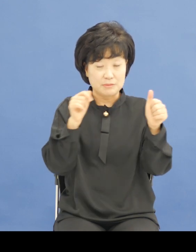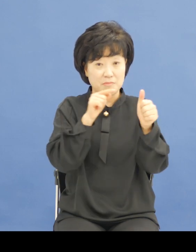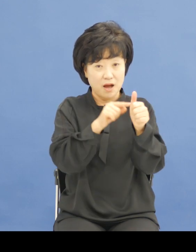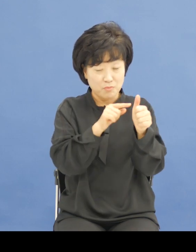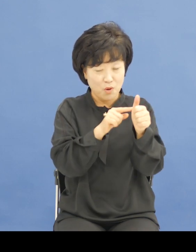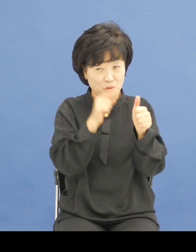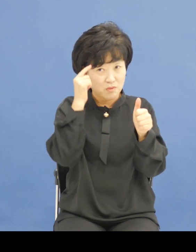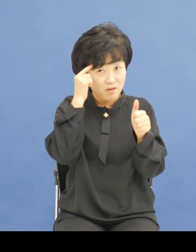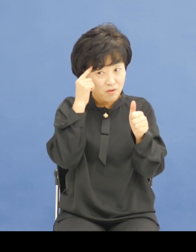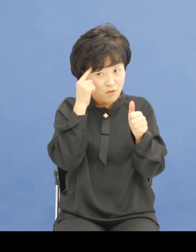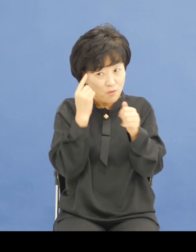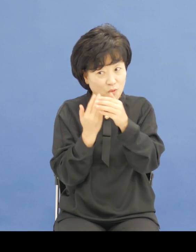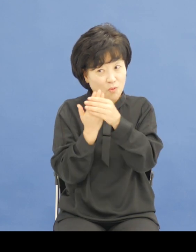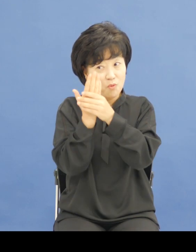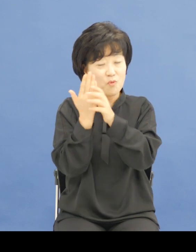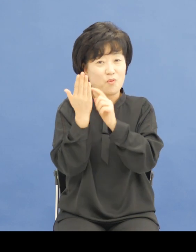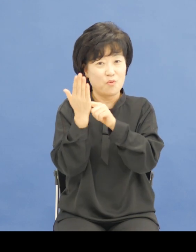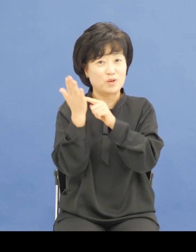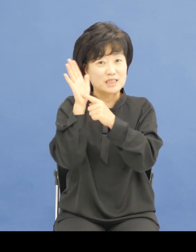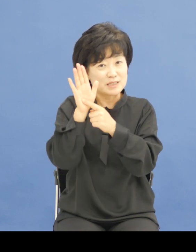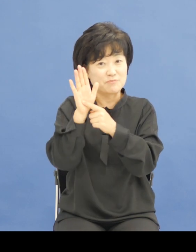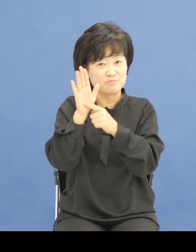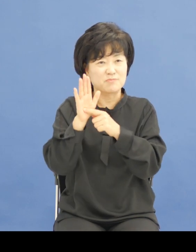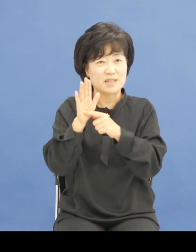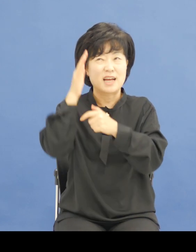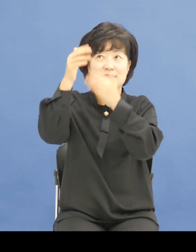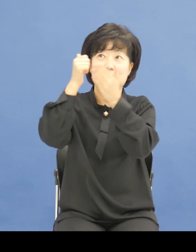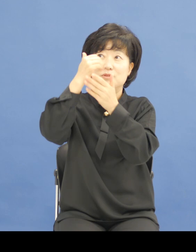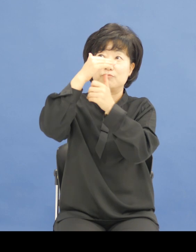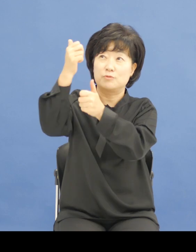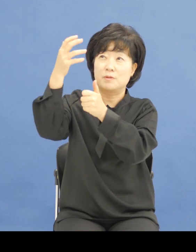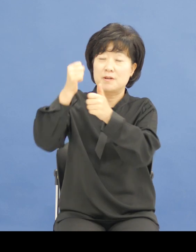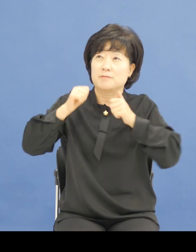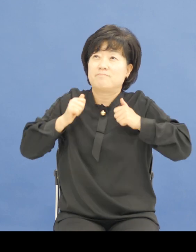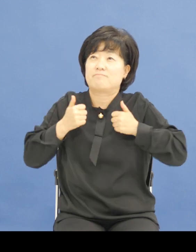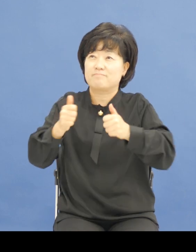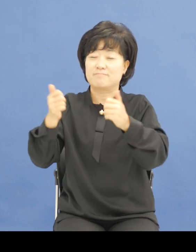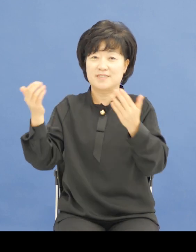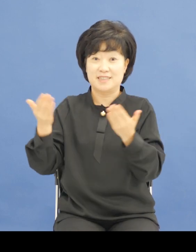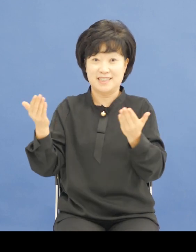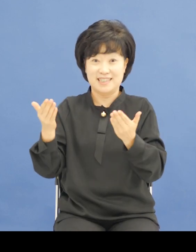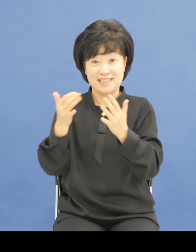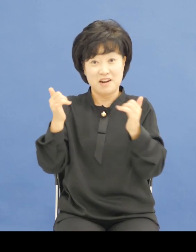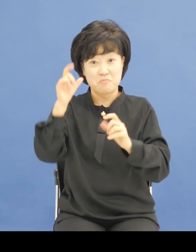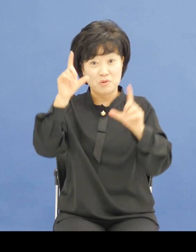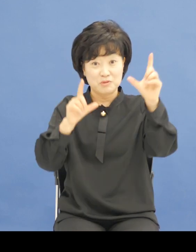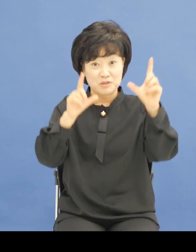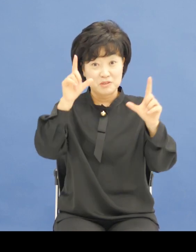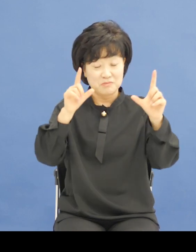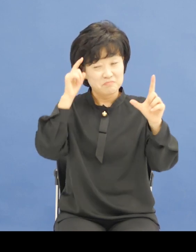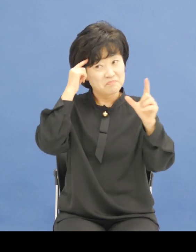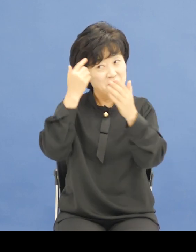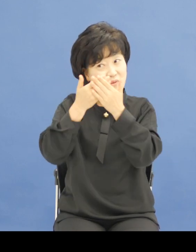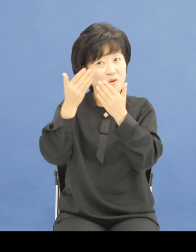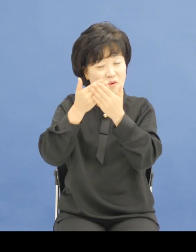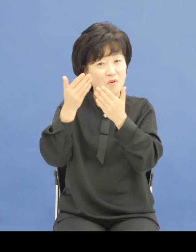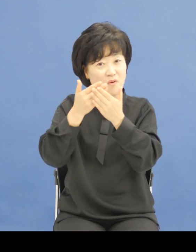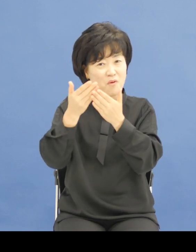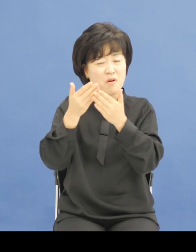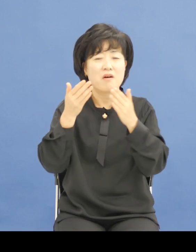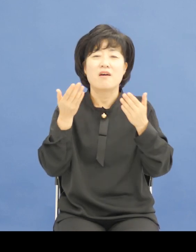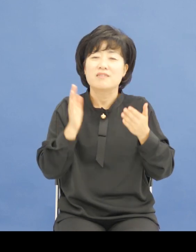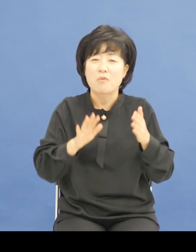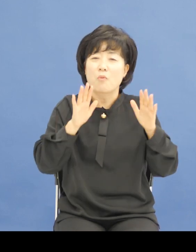하나님의 부르심을 받고 땅끝까지 달려가신 그런 열정적인 모습이 떠올라요. 네. 그렇지만 오늘 모실 분은요. 좀 다릅니다. 아. 네,